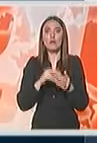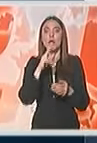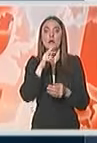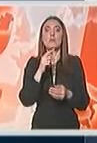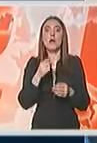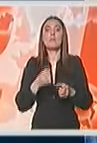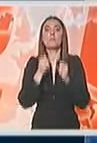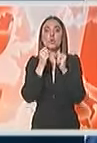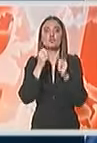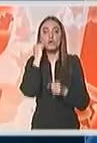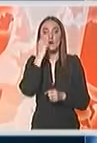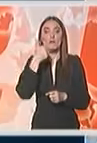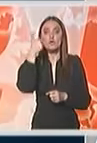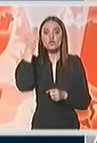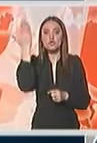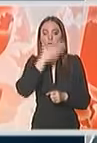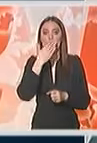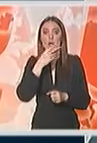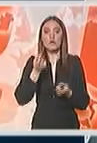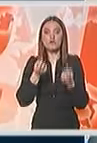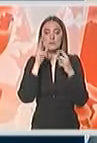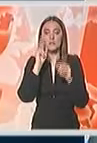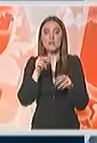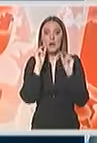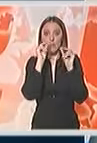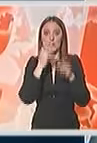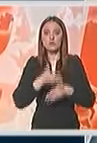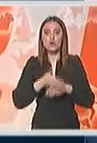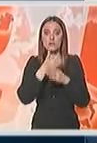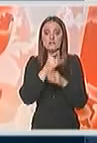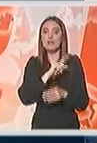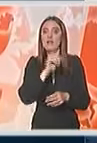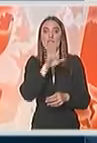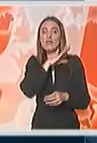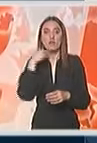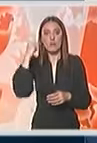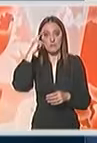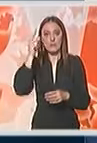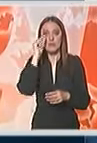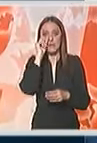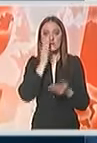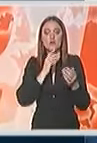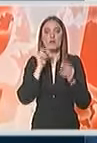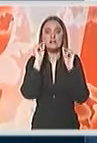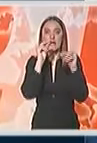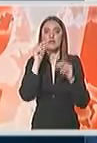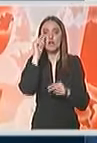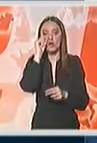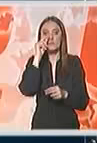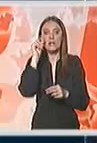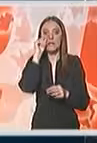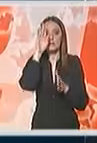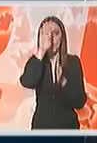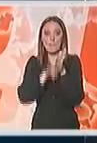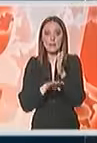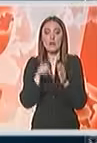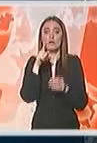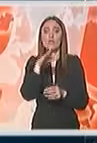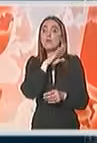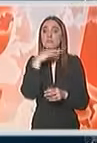podrške Romima u Šapcu, samo jedna škola ima pedagoškog asistenta, što je nedovoljno, smatraju Nacionalnom savetu romske nacionalne manjine. To je